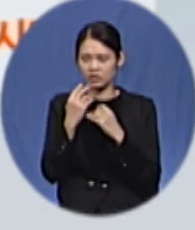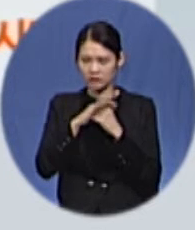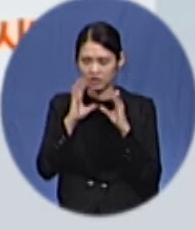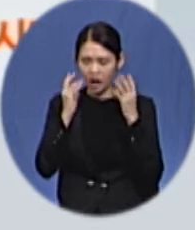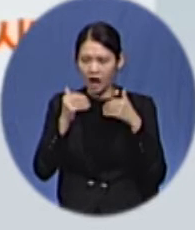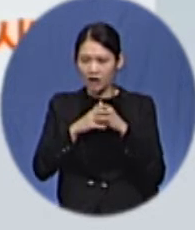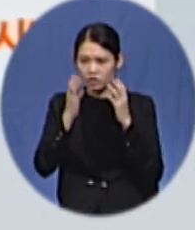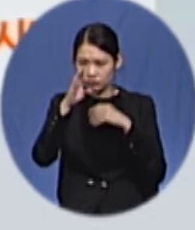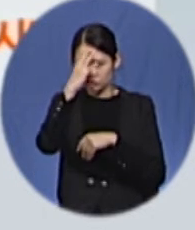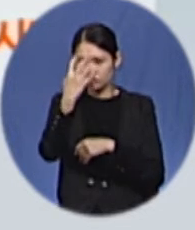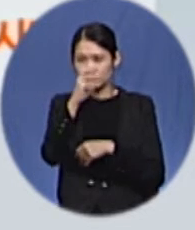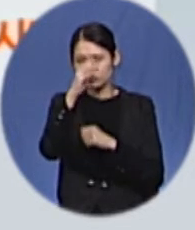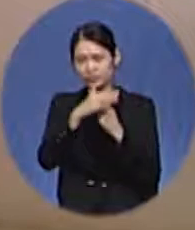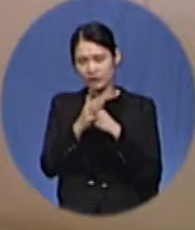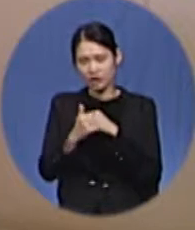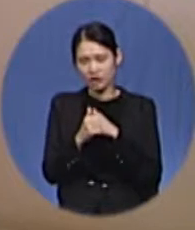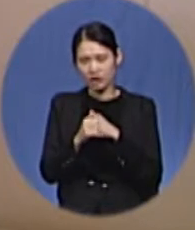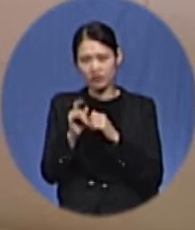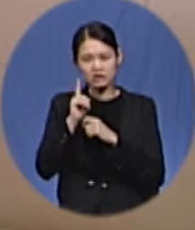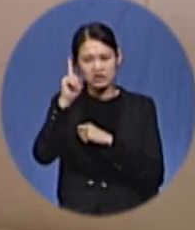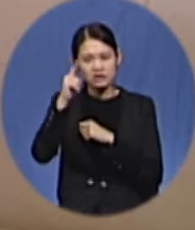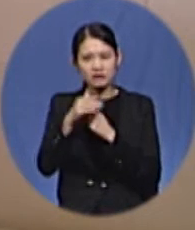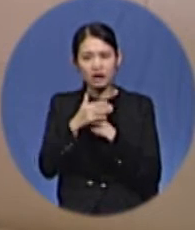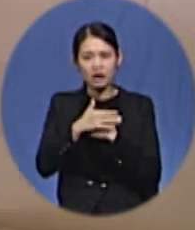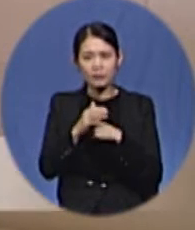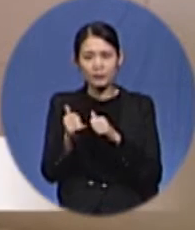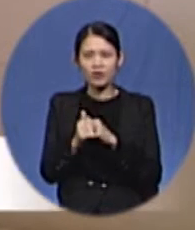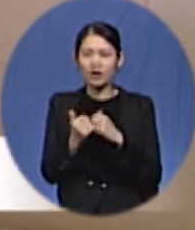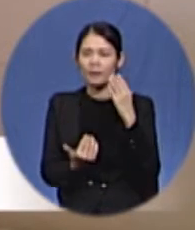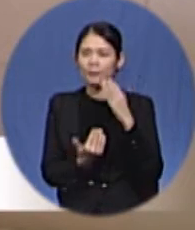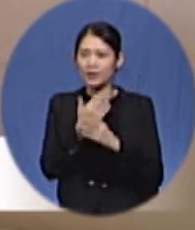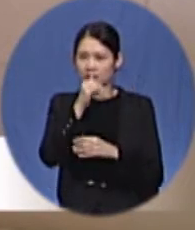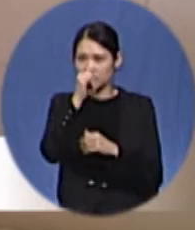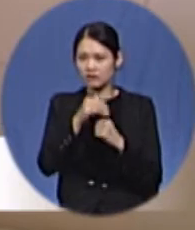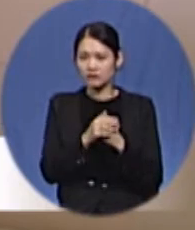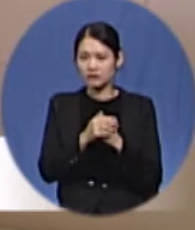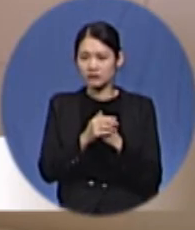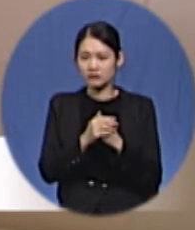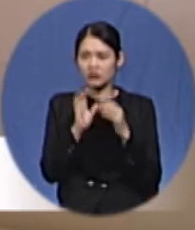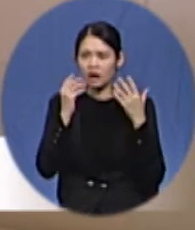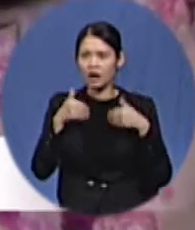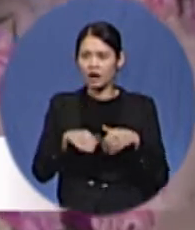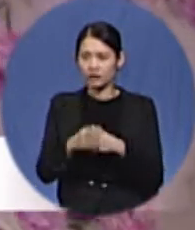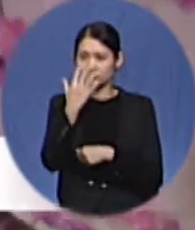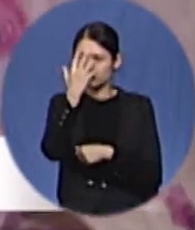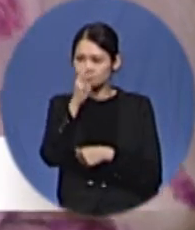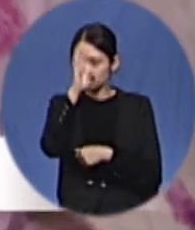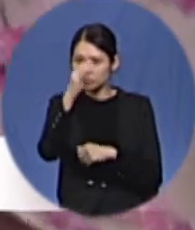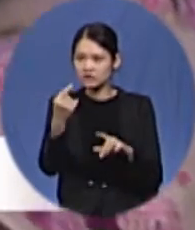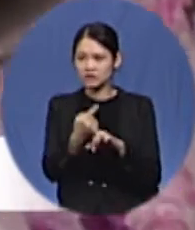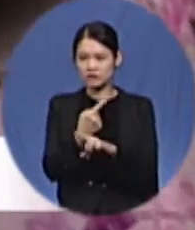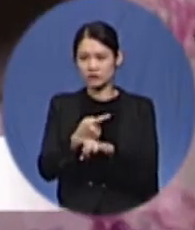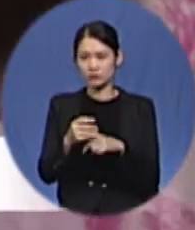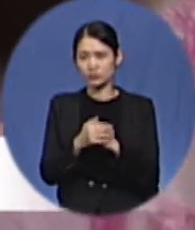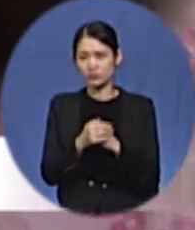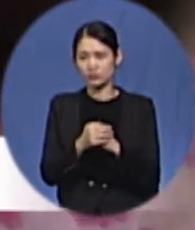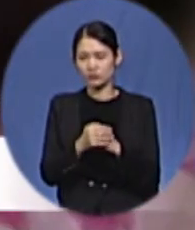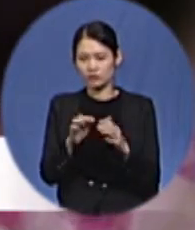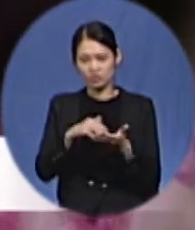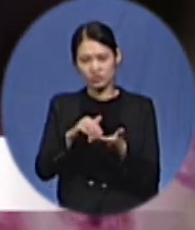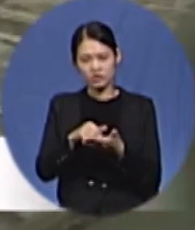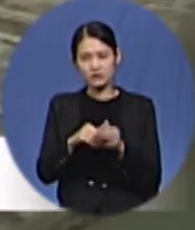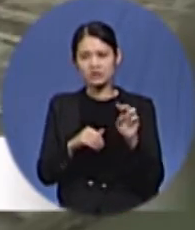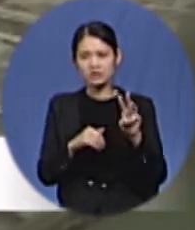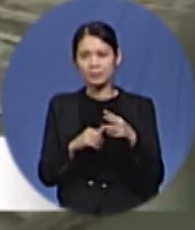못하고 이런 일을 저질렀습니다. 하지만 산후우울증 치료를 받은 산모는 지난해 고작